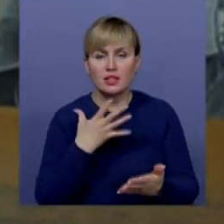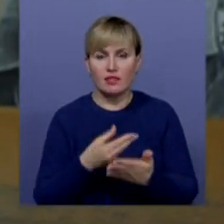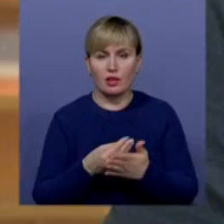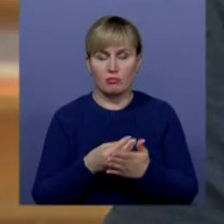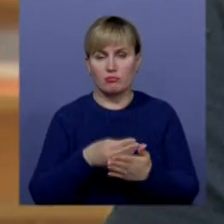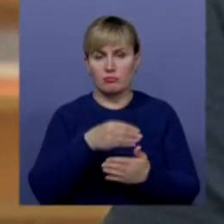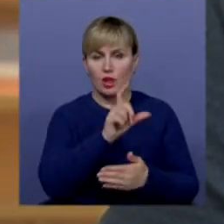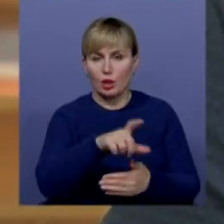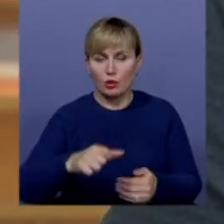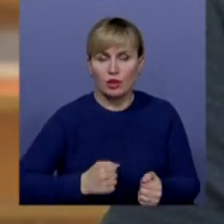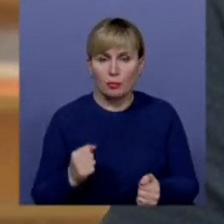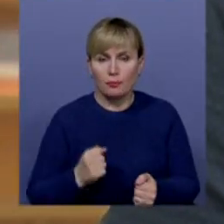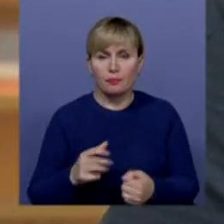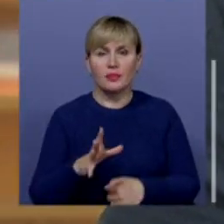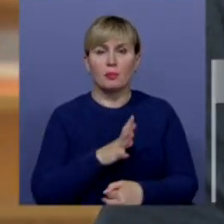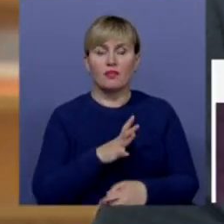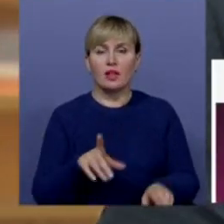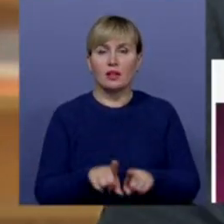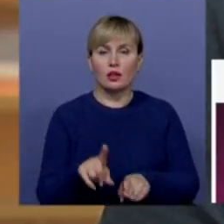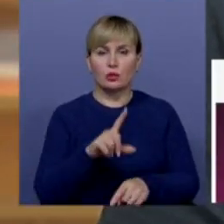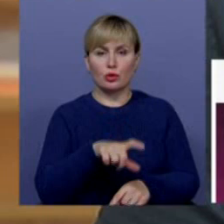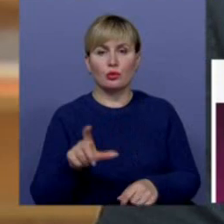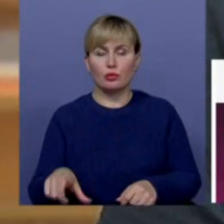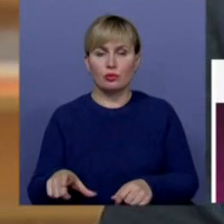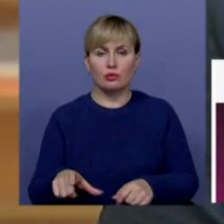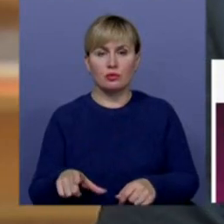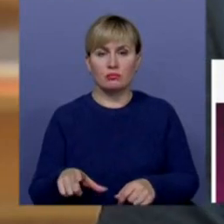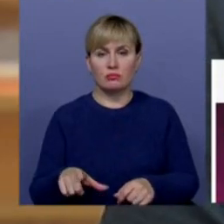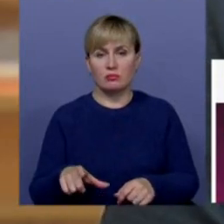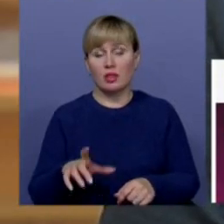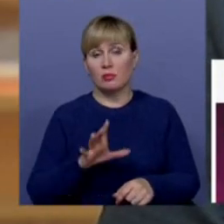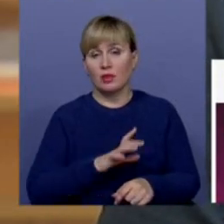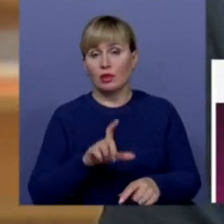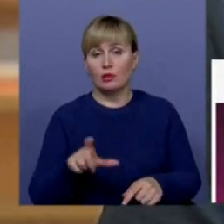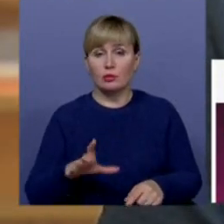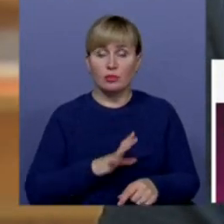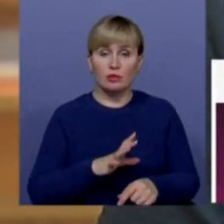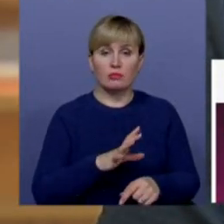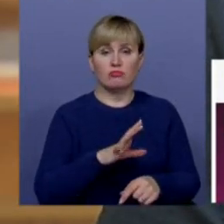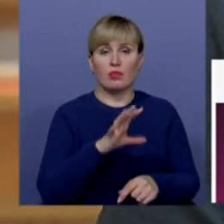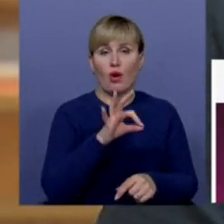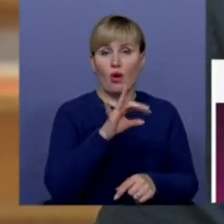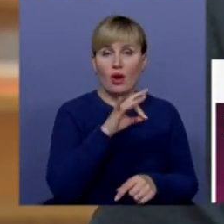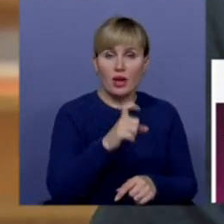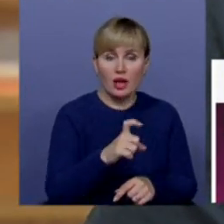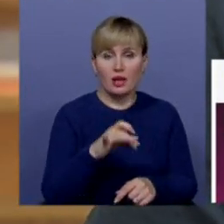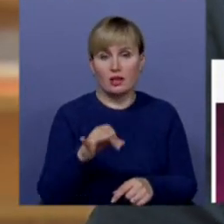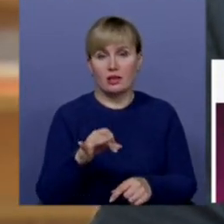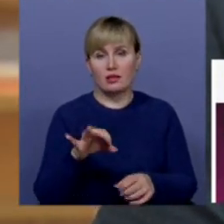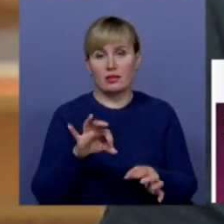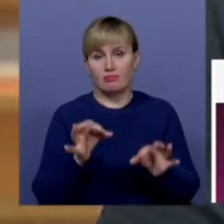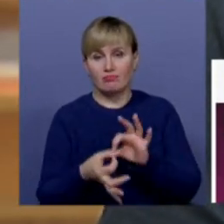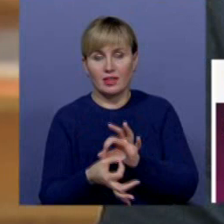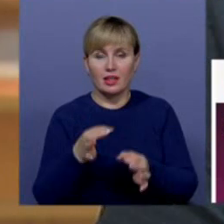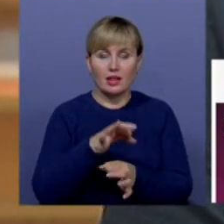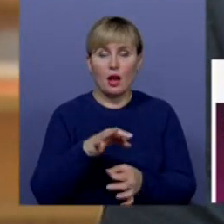собратьям. Бывают люди вишенка, и есть человек орех. Вот Панфилов